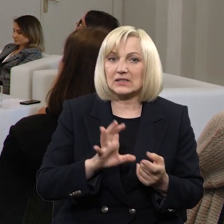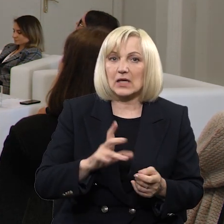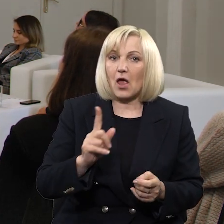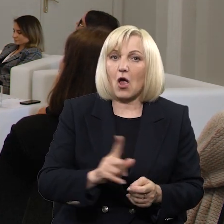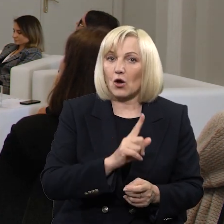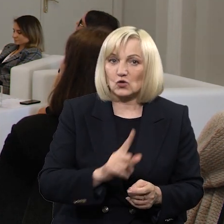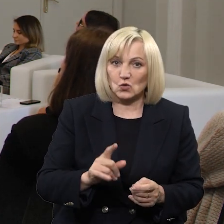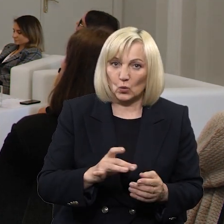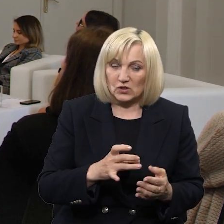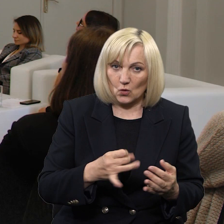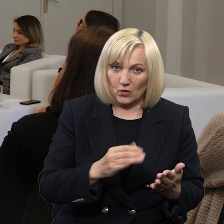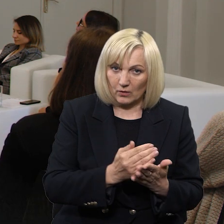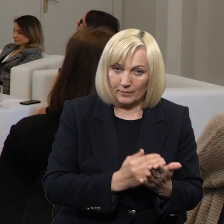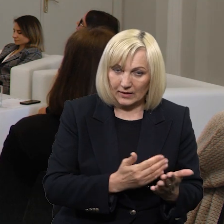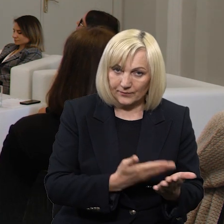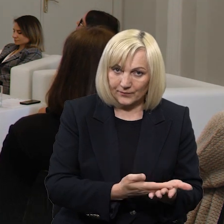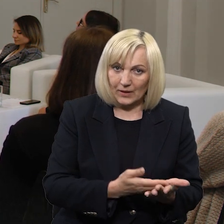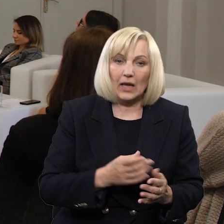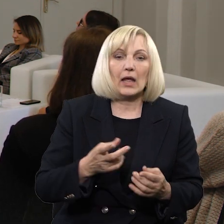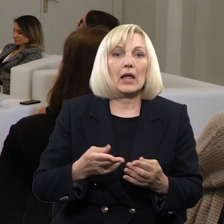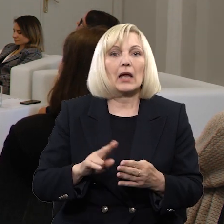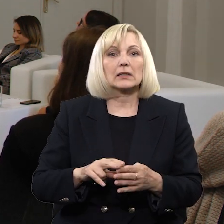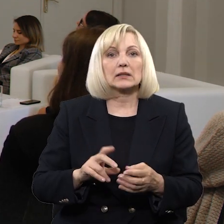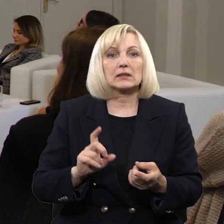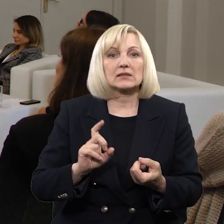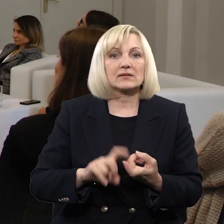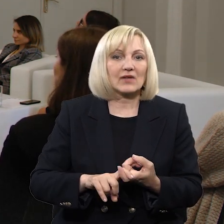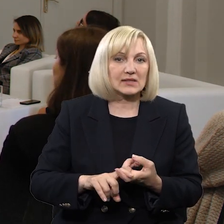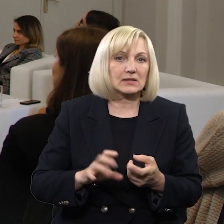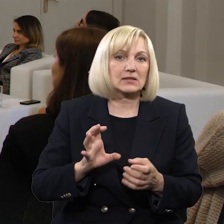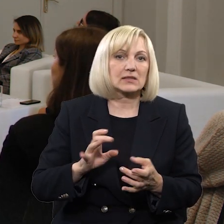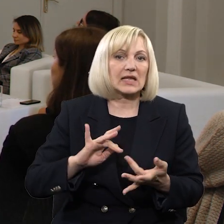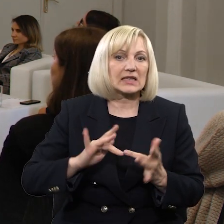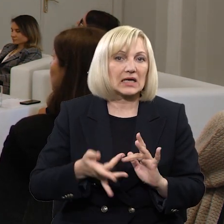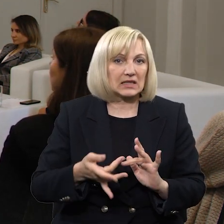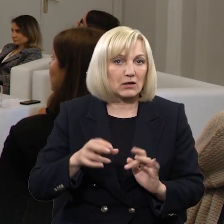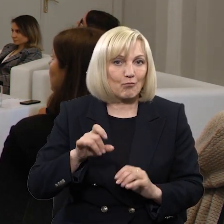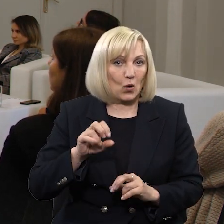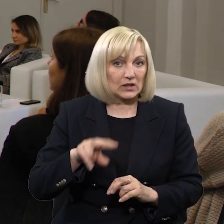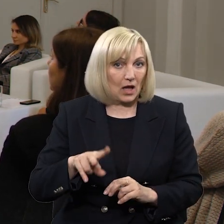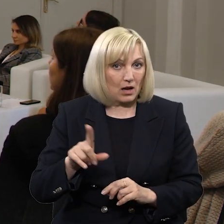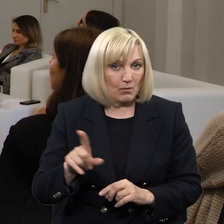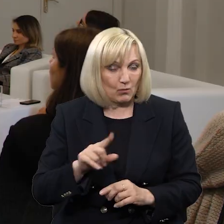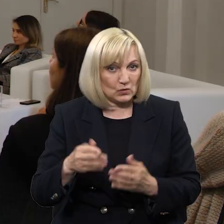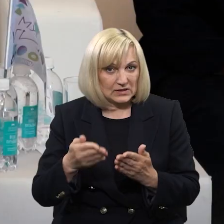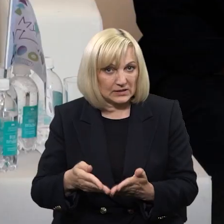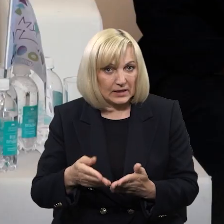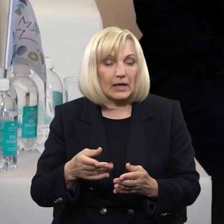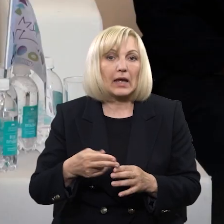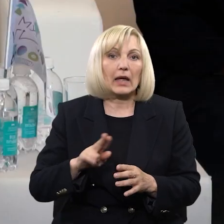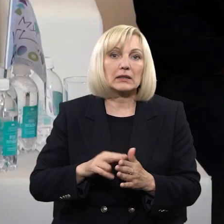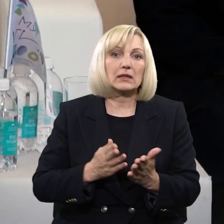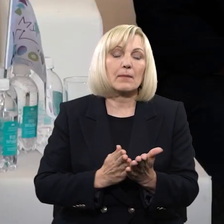экскурсионной нашей работой это направление связанное с развитием интернет-портала музея я об этом скажу Чуть позже